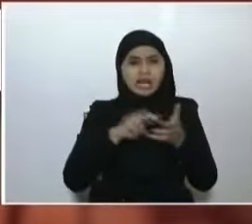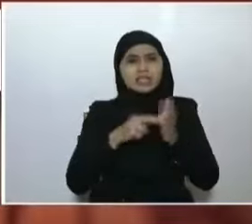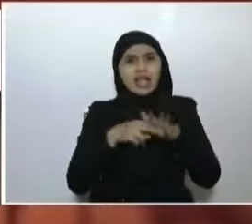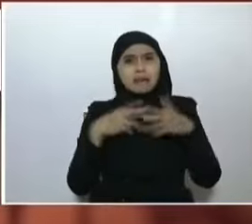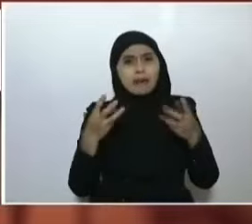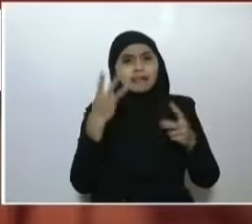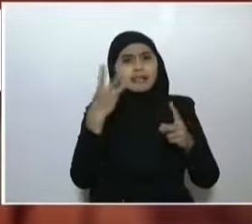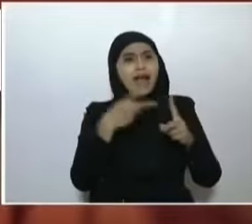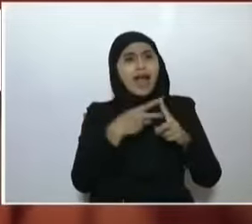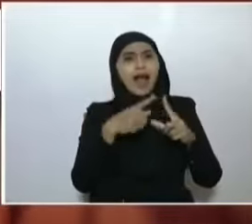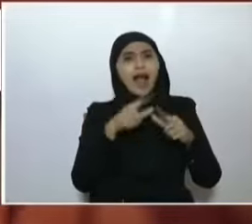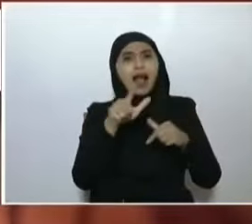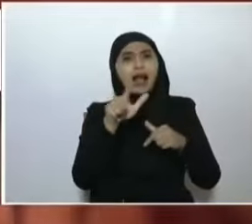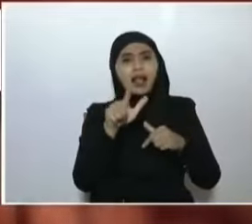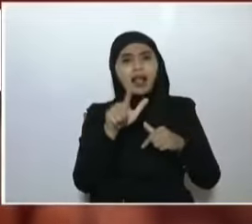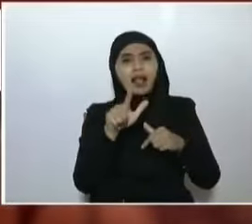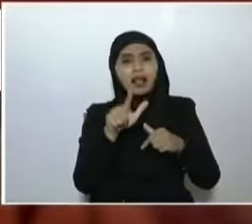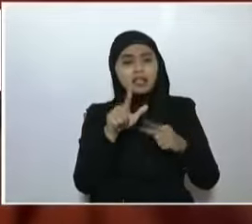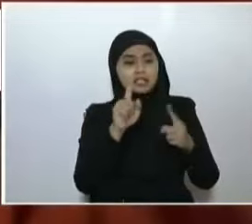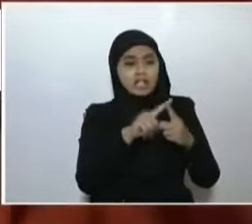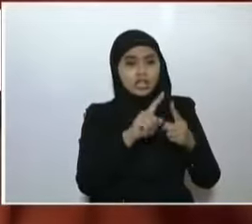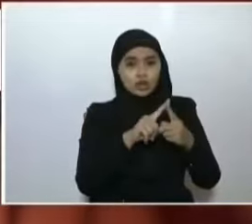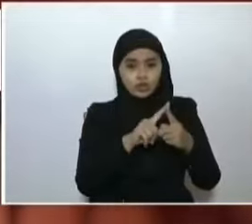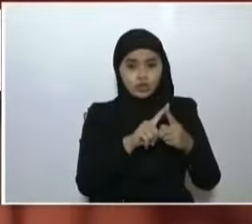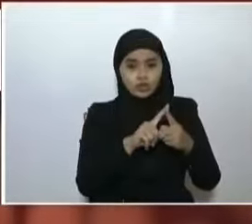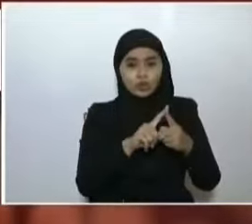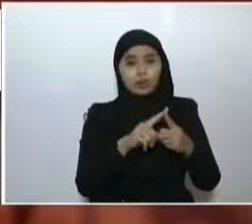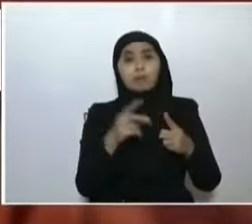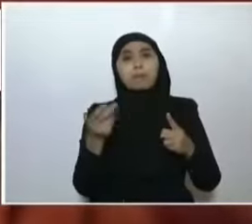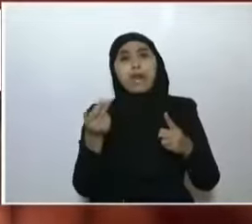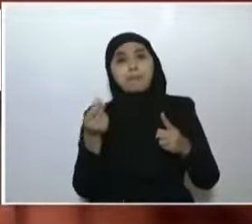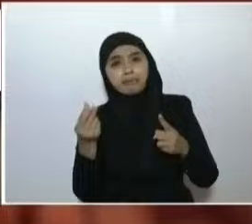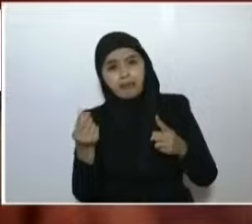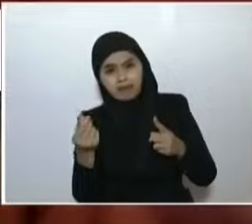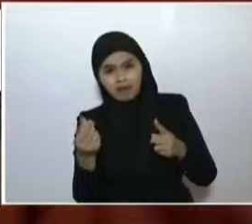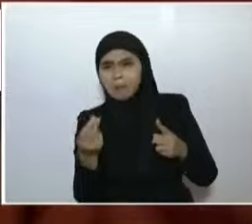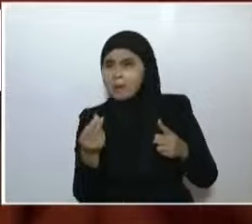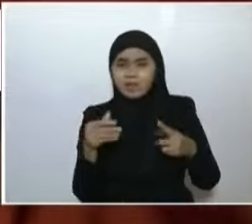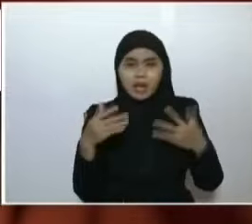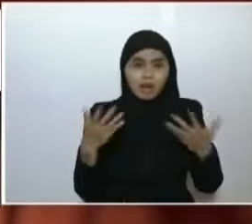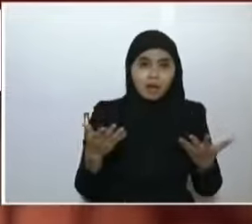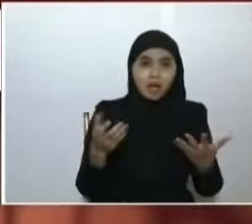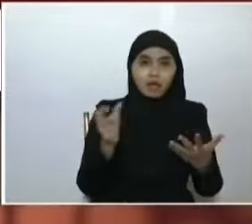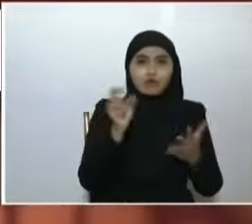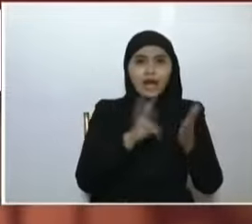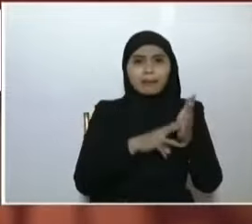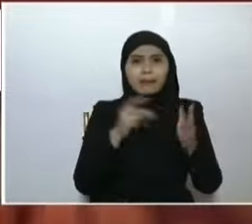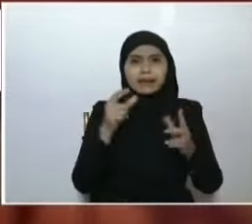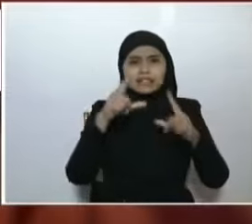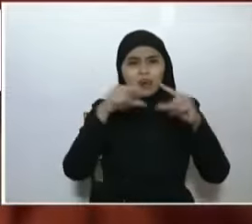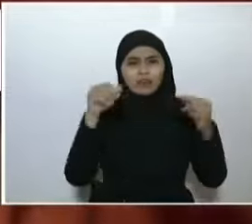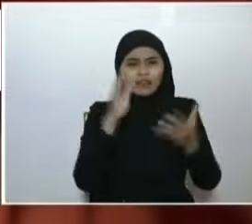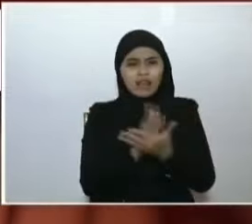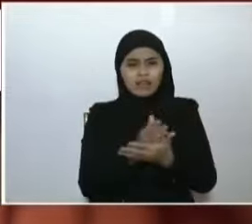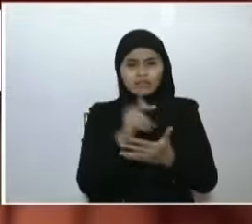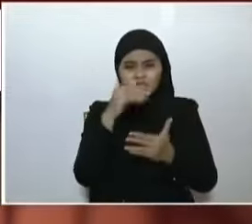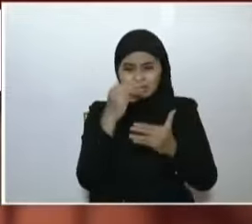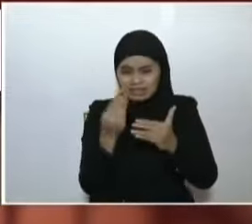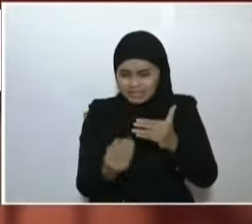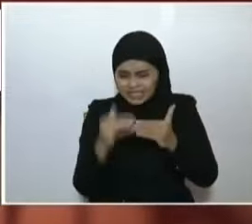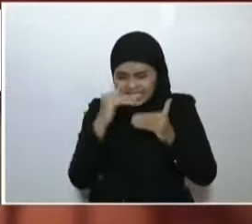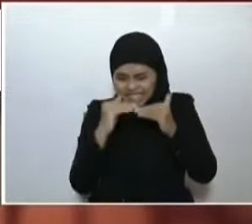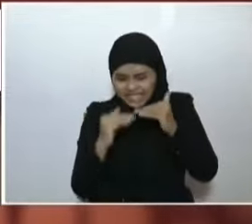terkait dengan kemiskinan di Jawa Tengah satu dari pendapatan pendapatannya apa UMR di Jawa Tengah sangat kecil